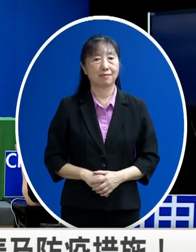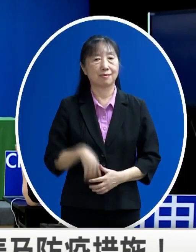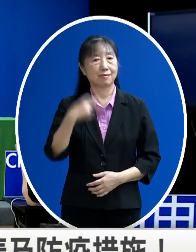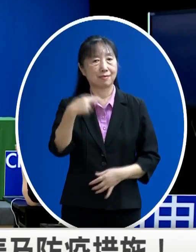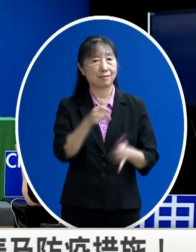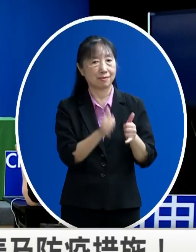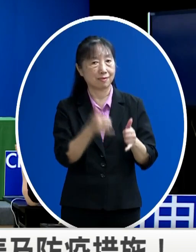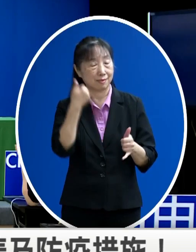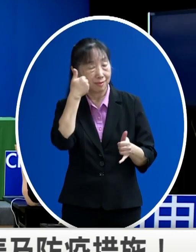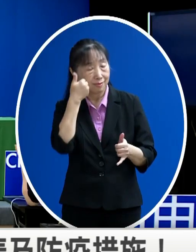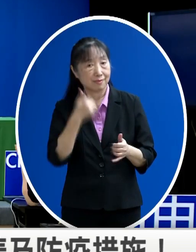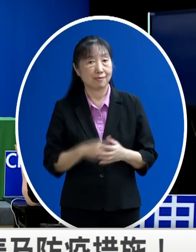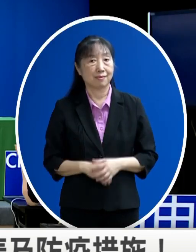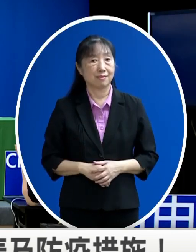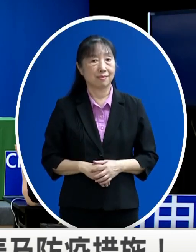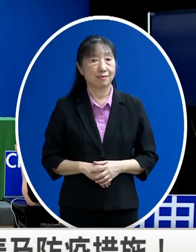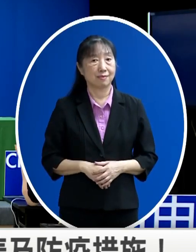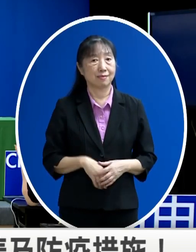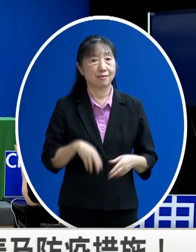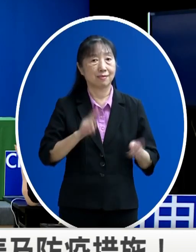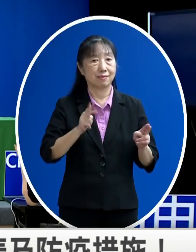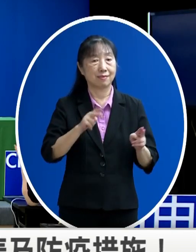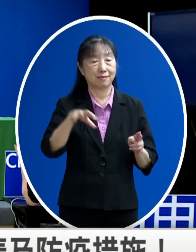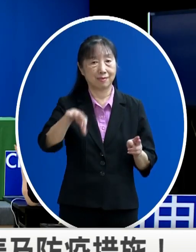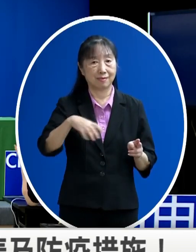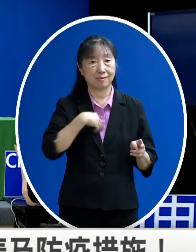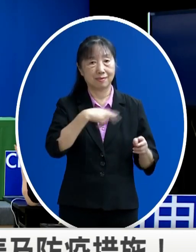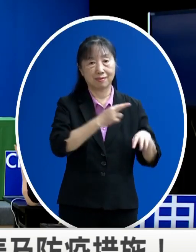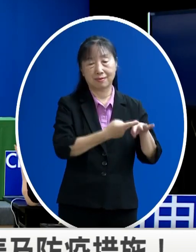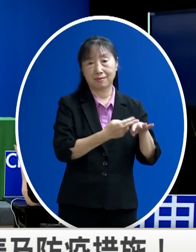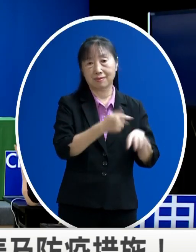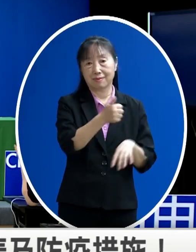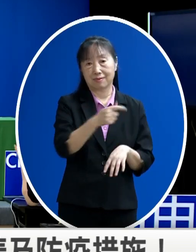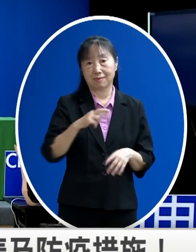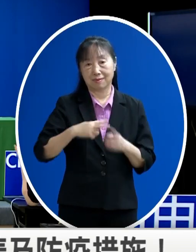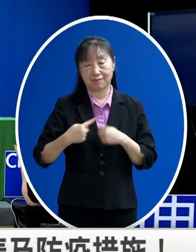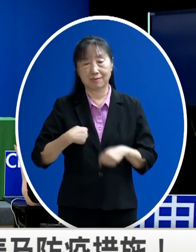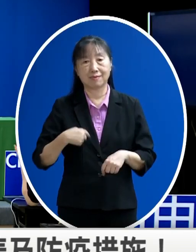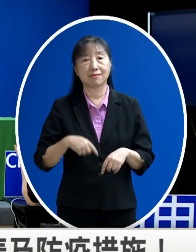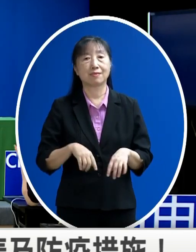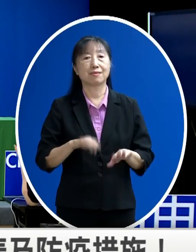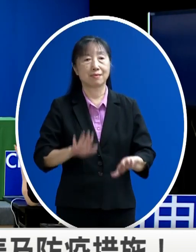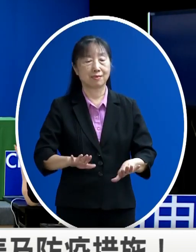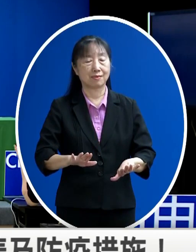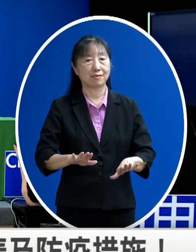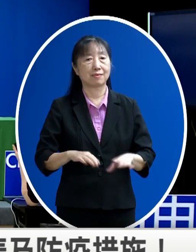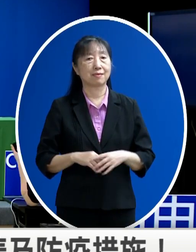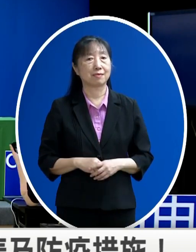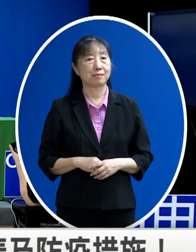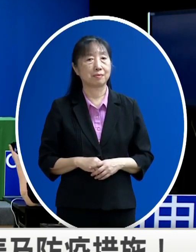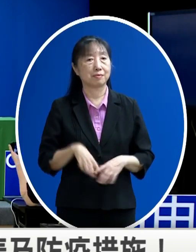另外参加记者会还有罗富，还有我一起参加这个记者会。那我们今天